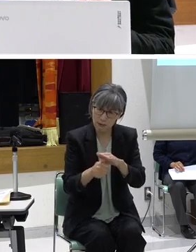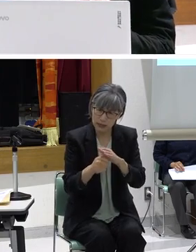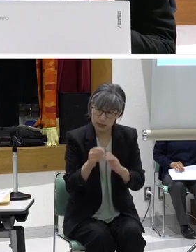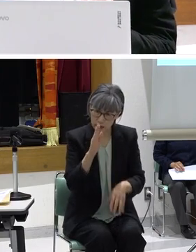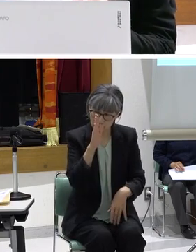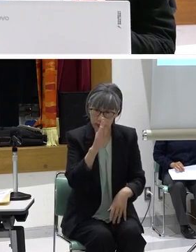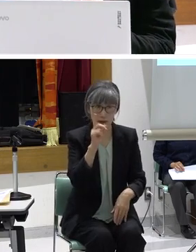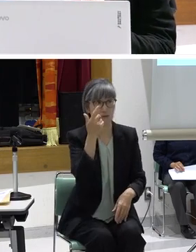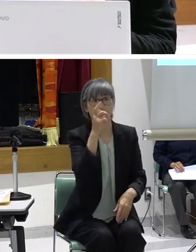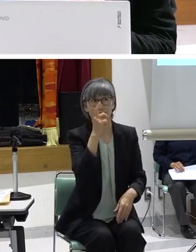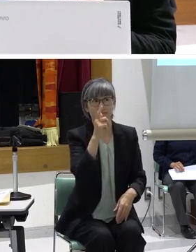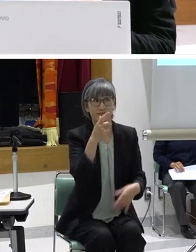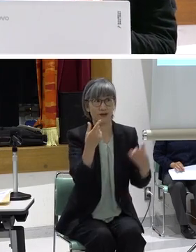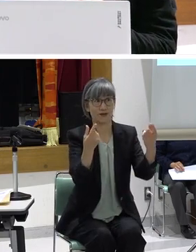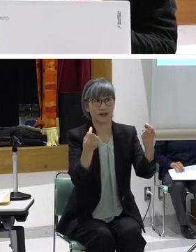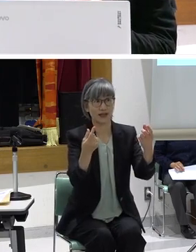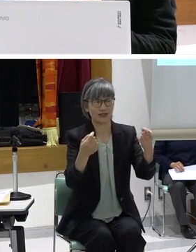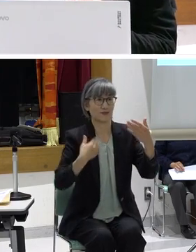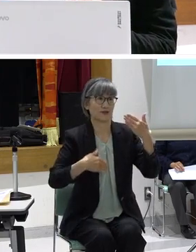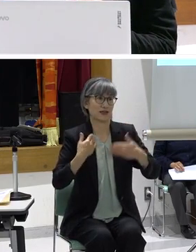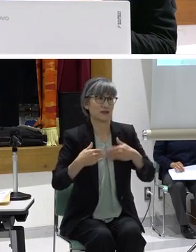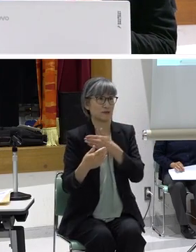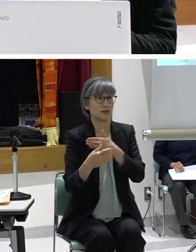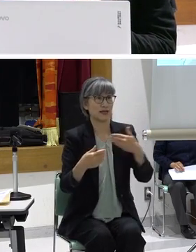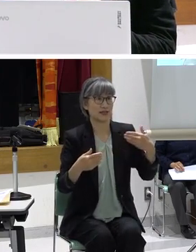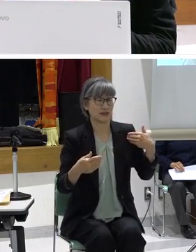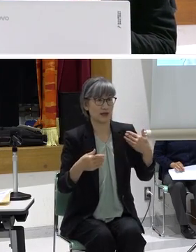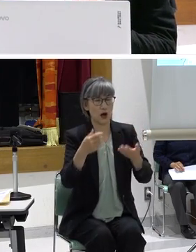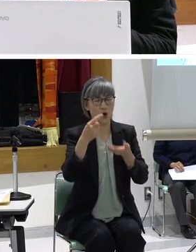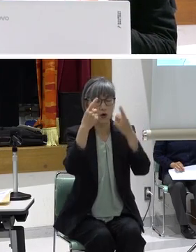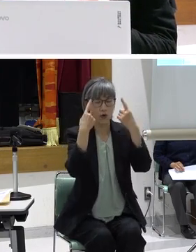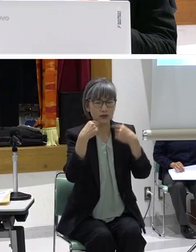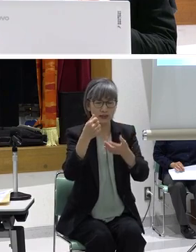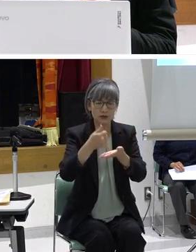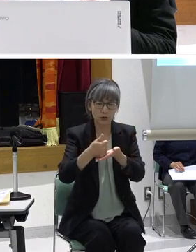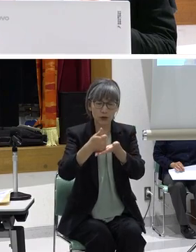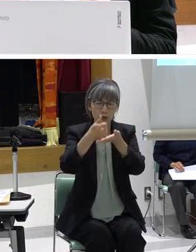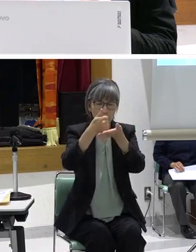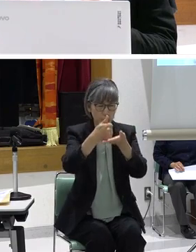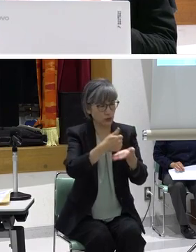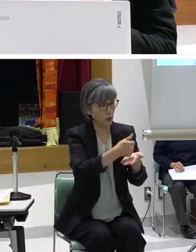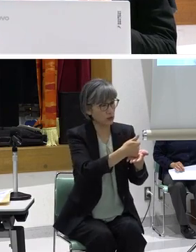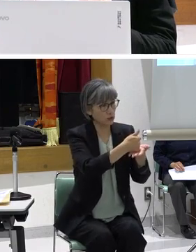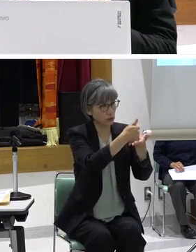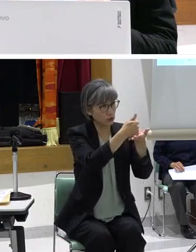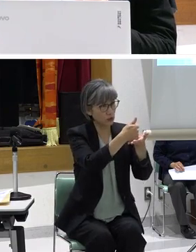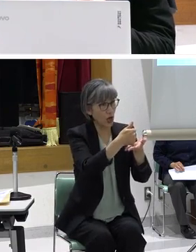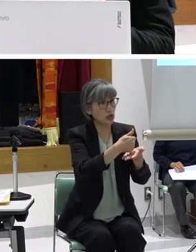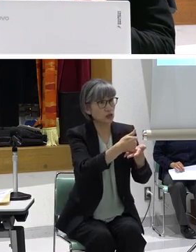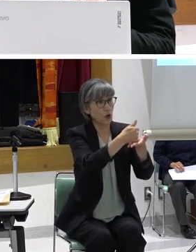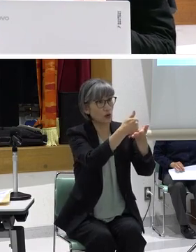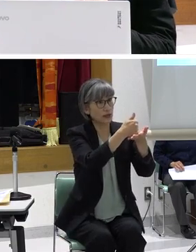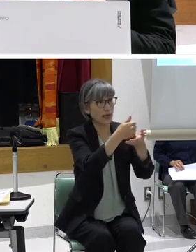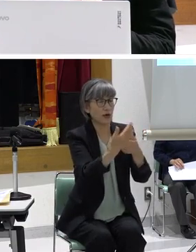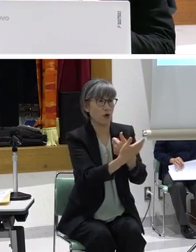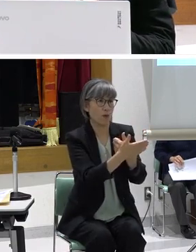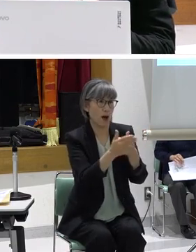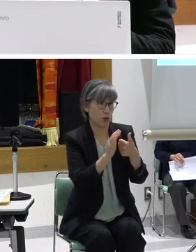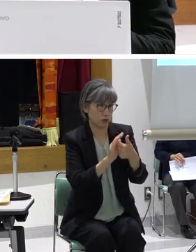なきゃダメだ、あるいは尊厳、個人を尊重しその名誉を守るというようなこととか